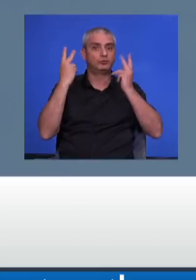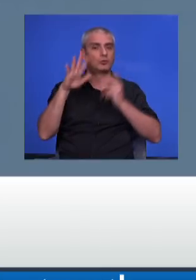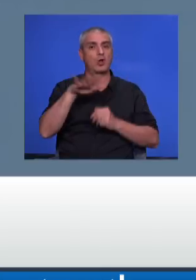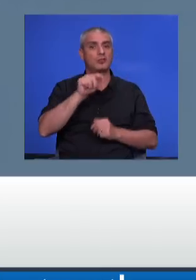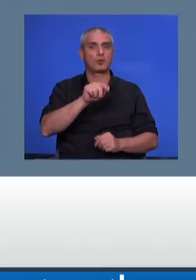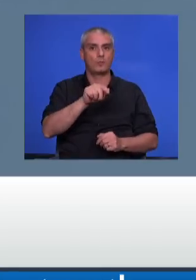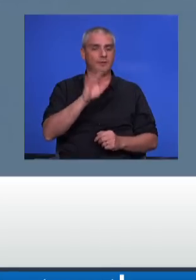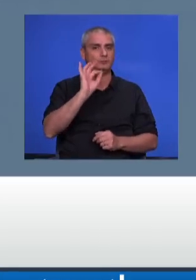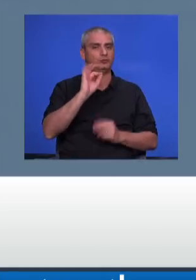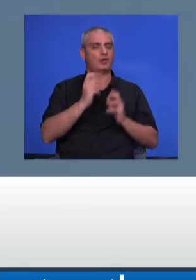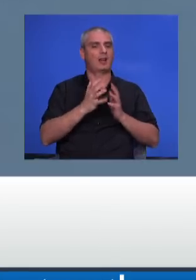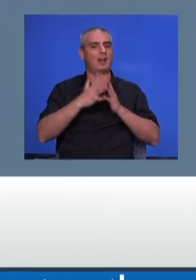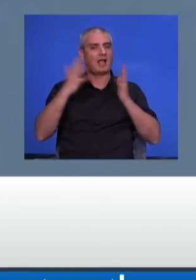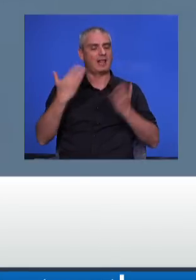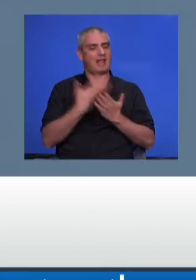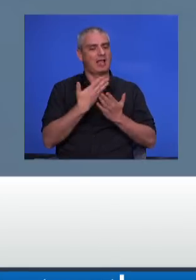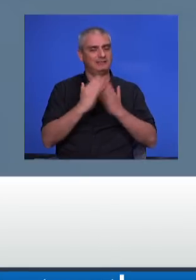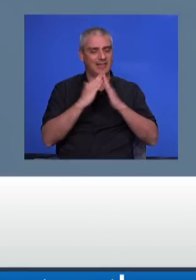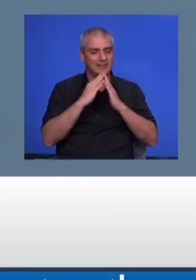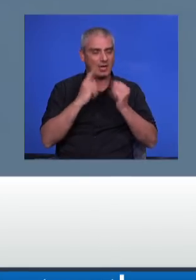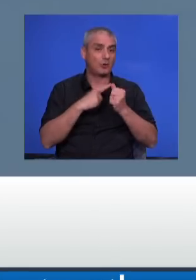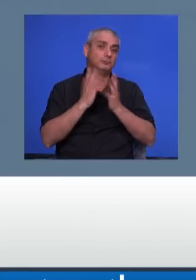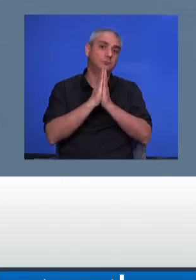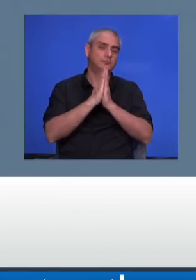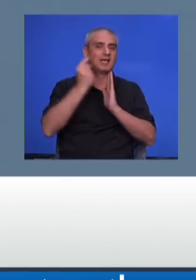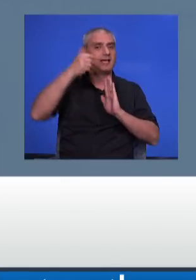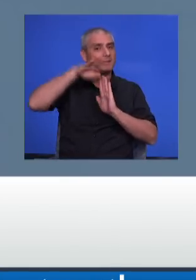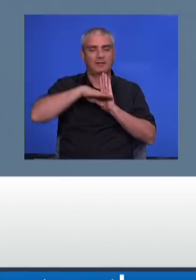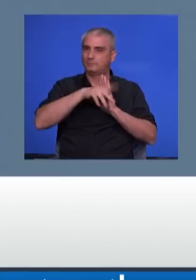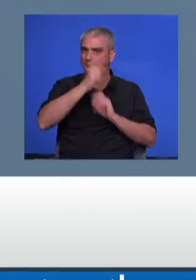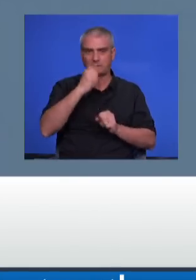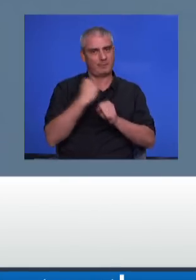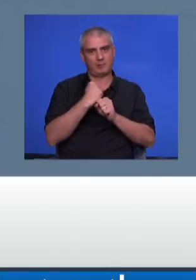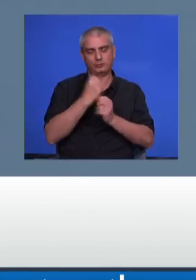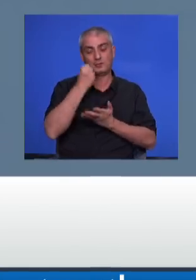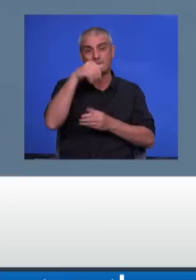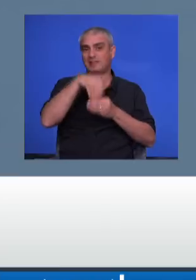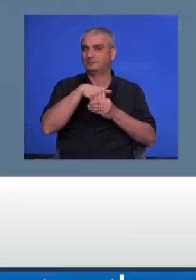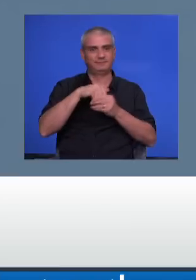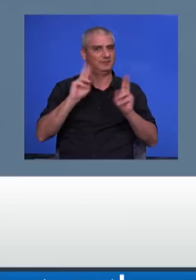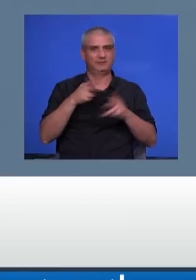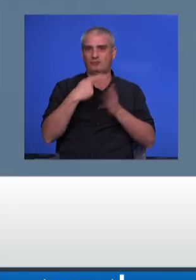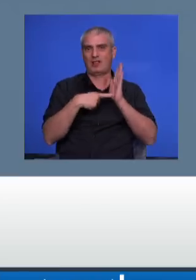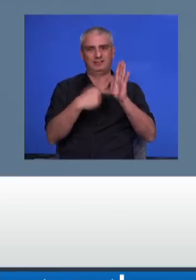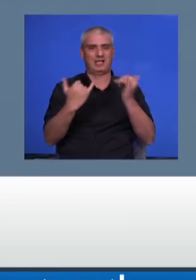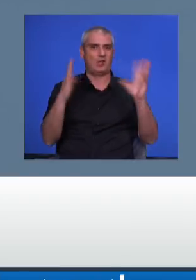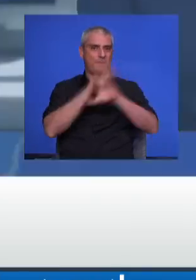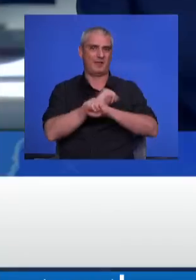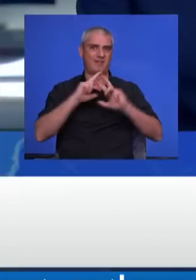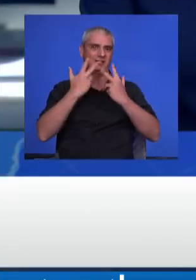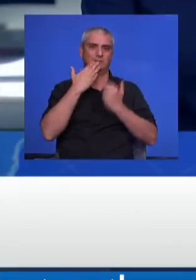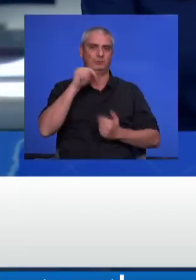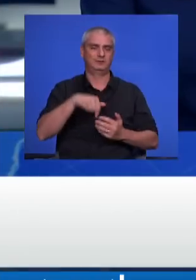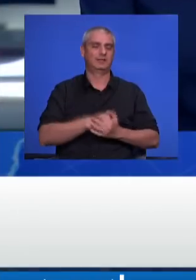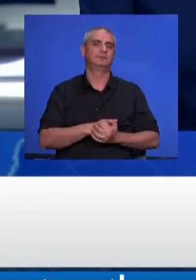האלה של הגדלת היצע דירות, של בתקווה הורדת מחירים, את זה הם יצטרכו להביא בתקציב, את זה אי אפשר להציג הערב לציבור הישראלי.